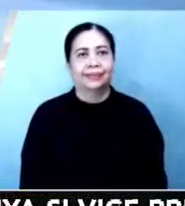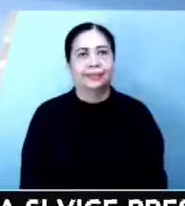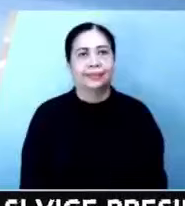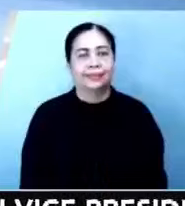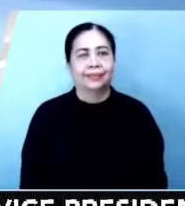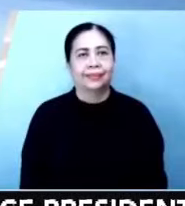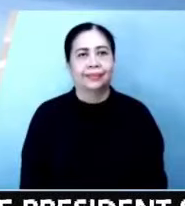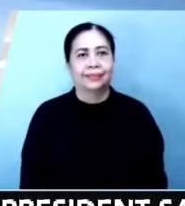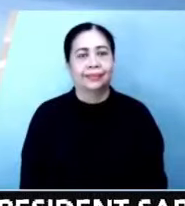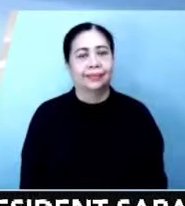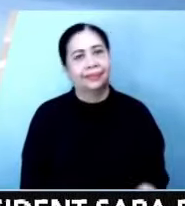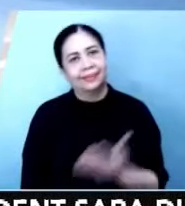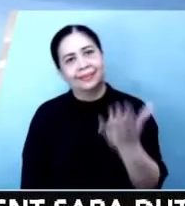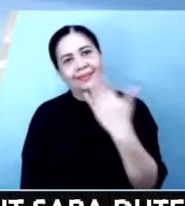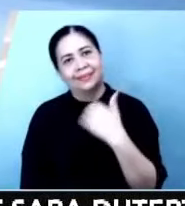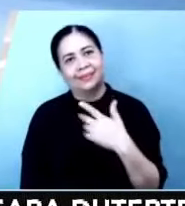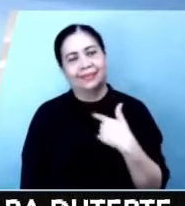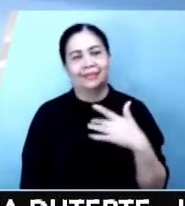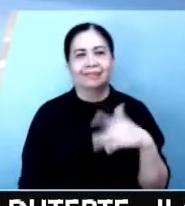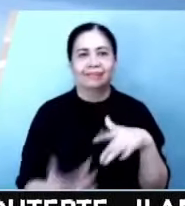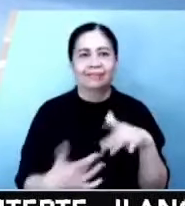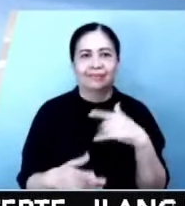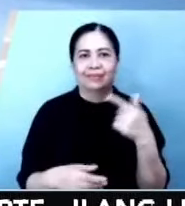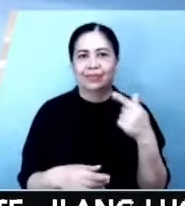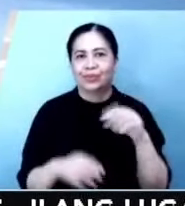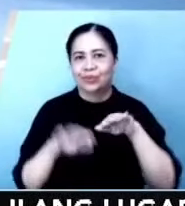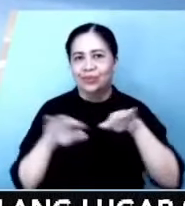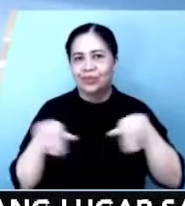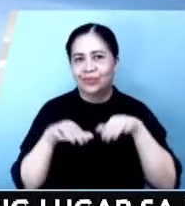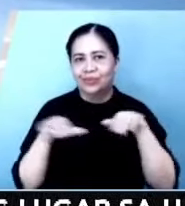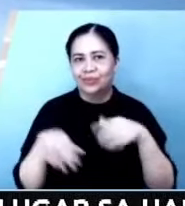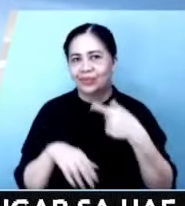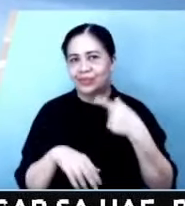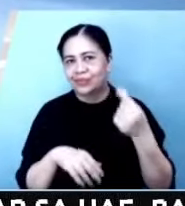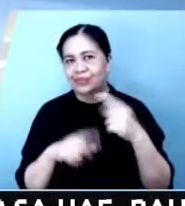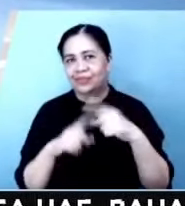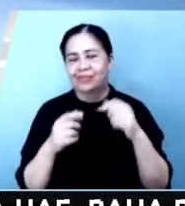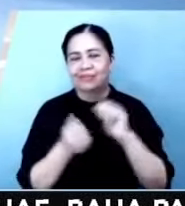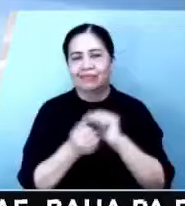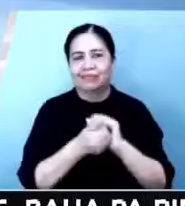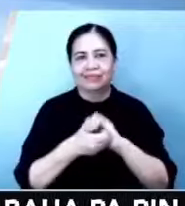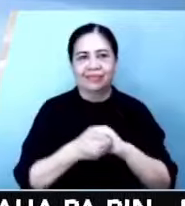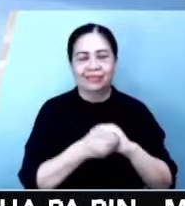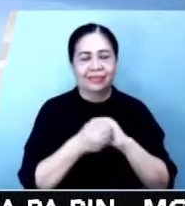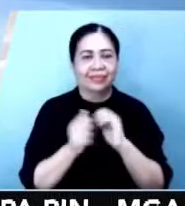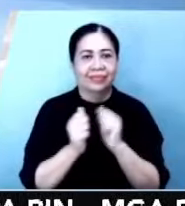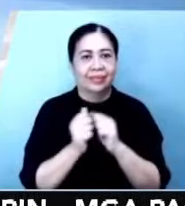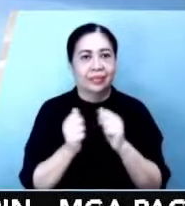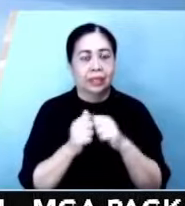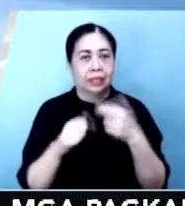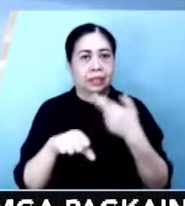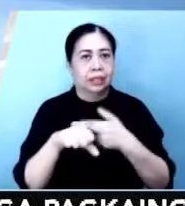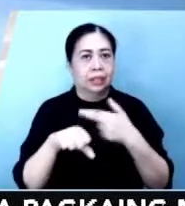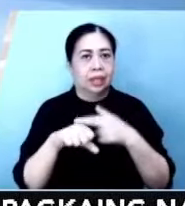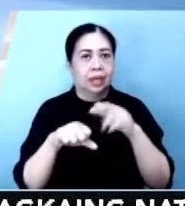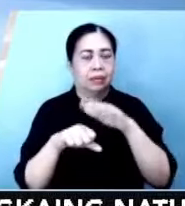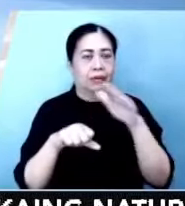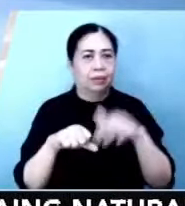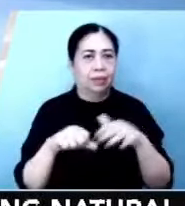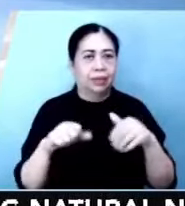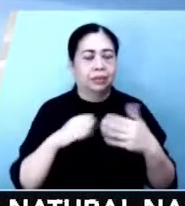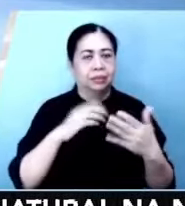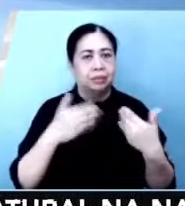Tara na sa mga pasyalang G ang swimming, G pa ang bonding. Pwede yan sa rock formation sa tabing dagat o sa